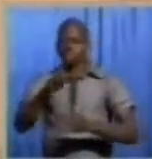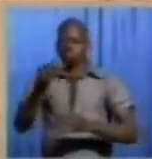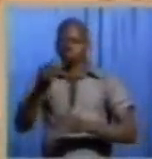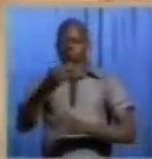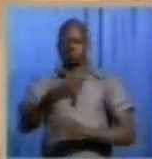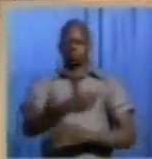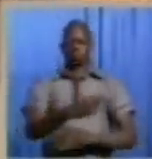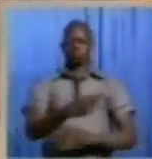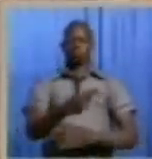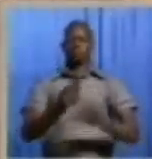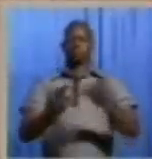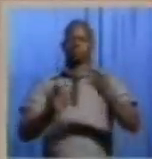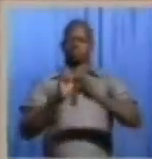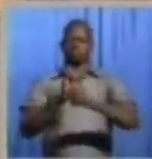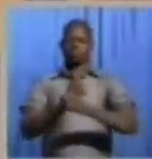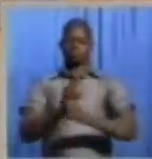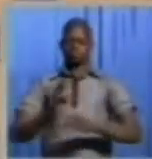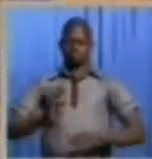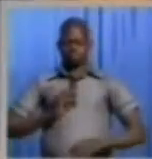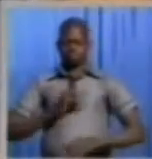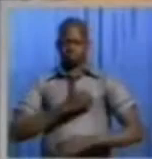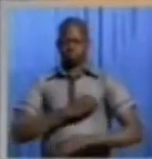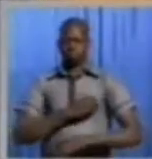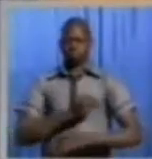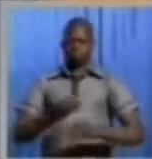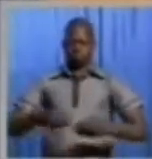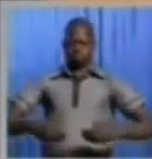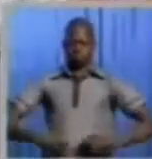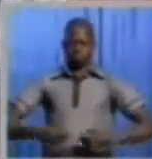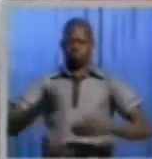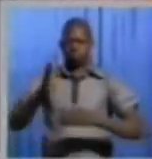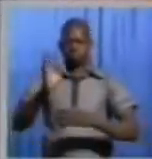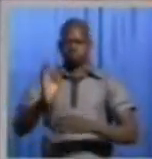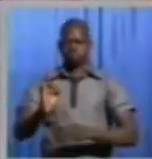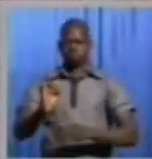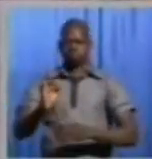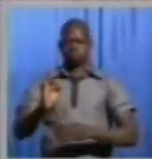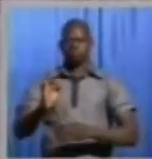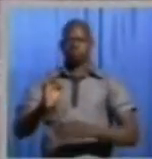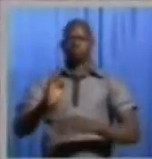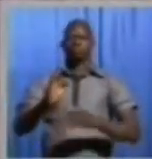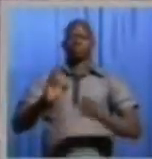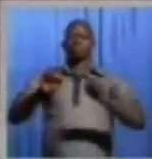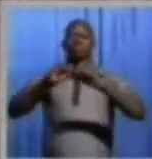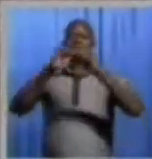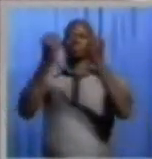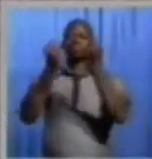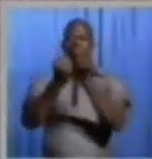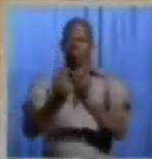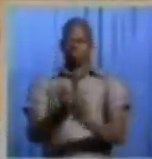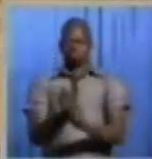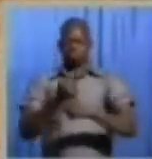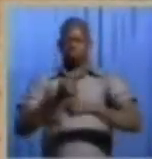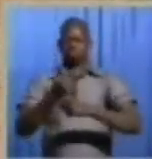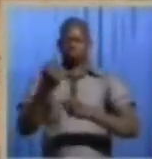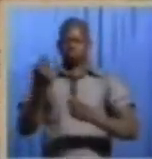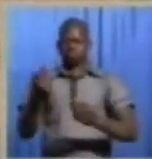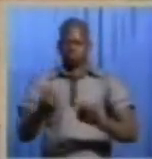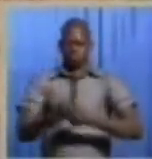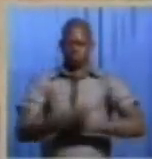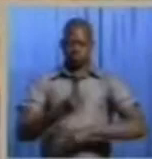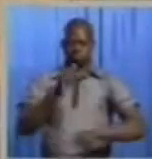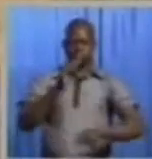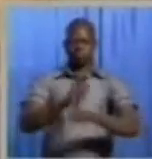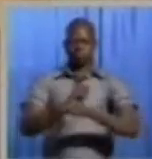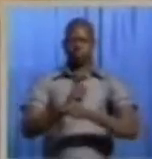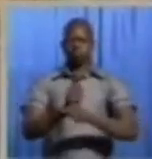et l'employabilité de ses membres et de la jeunesse du Burkina. Le CNAJ a initié ses 72 heures d'activité